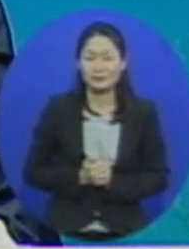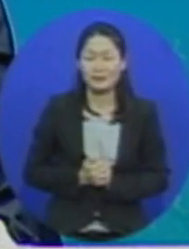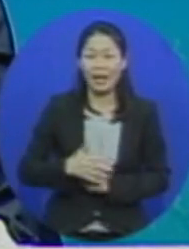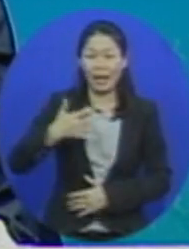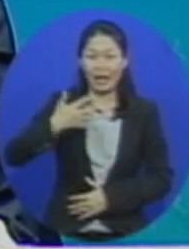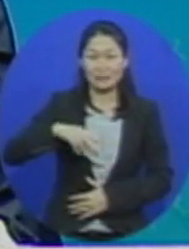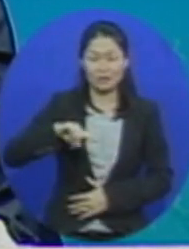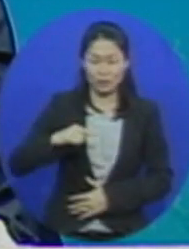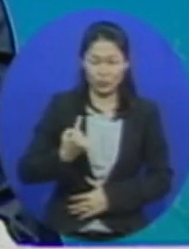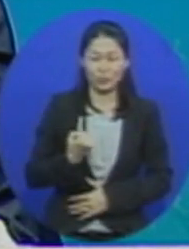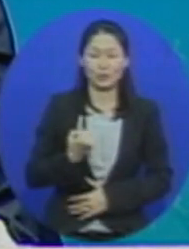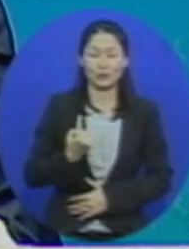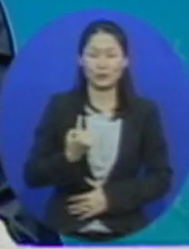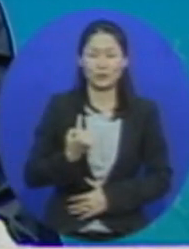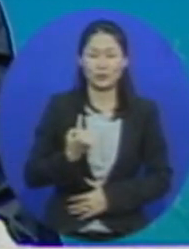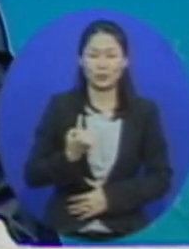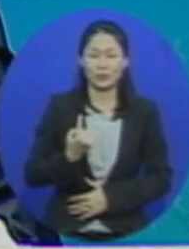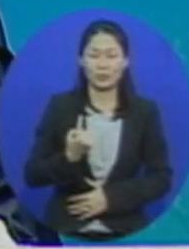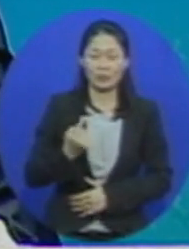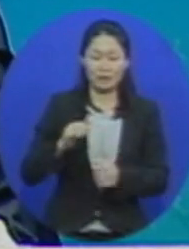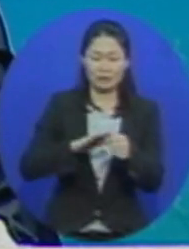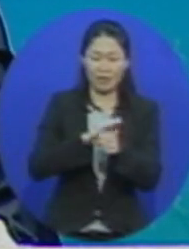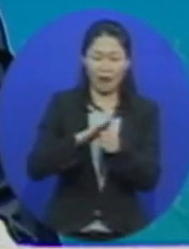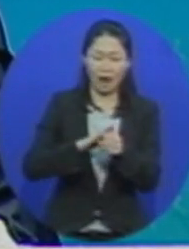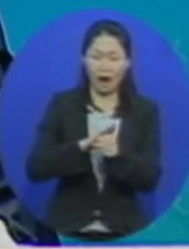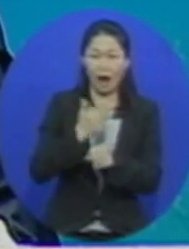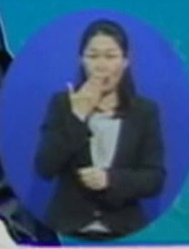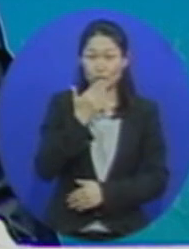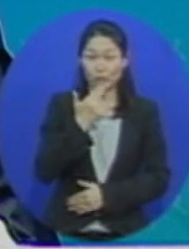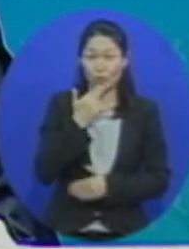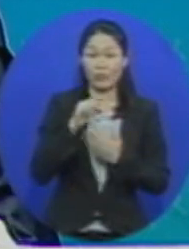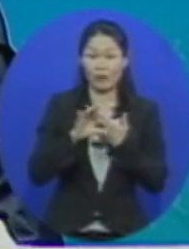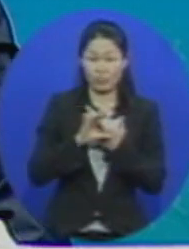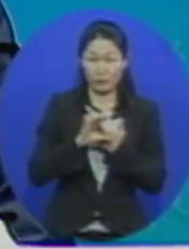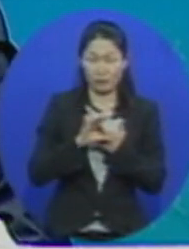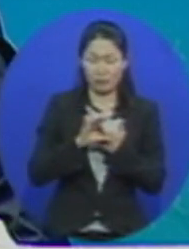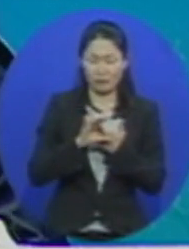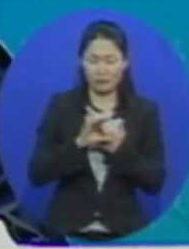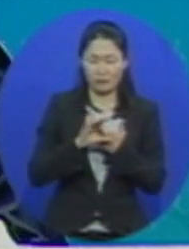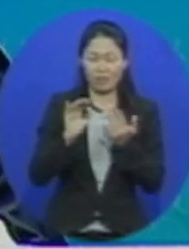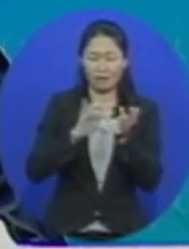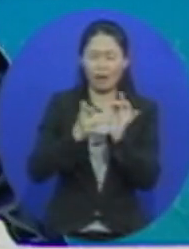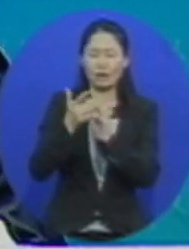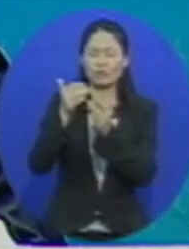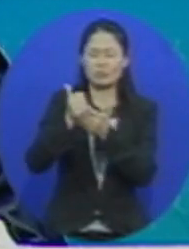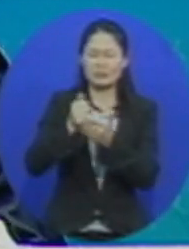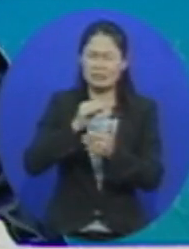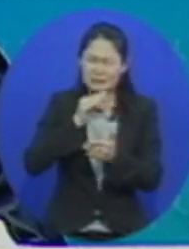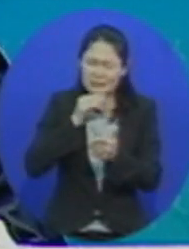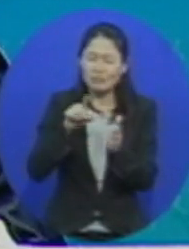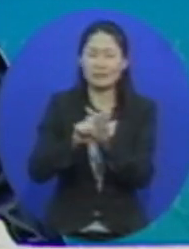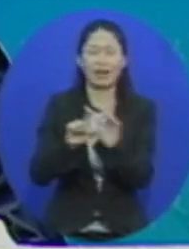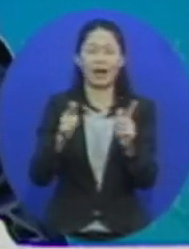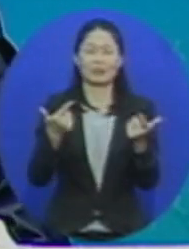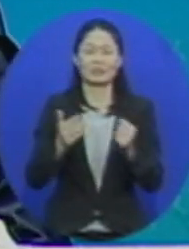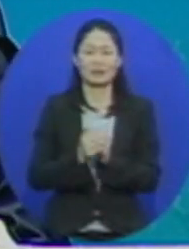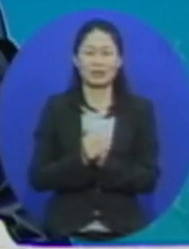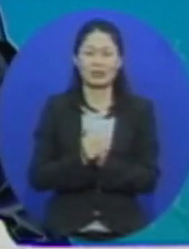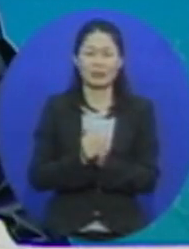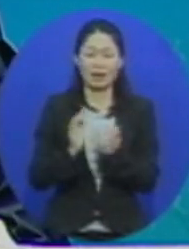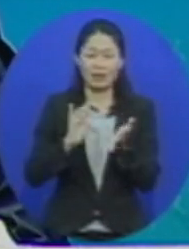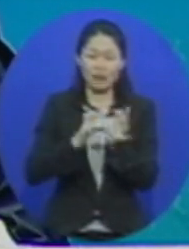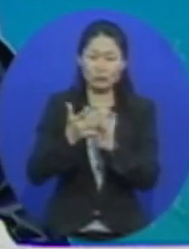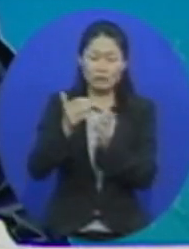아직도 사랑을 할 수 없다면 그는 예수님을 진짜 믿은 게 아니에요 아직도 예수님을